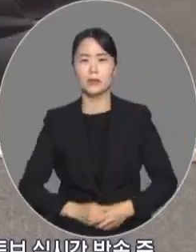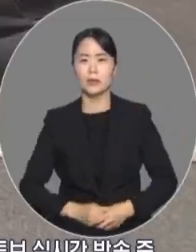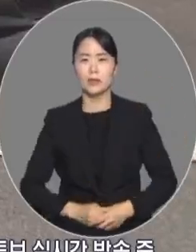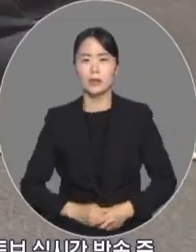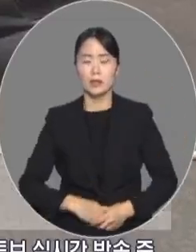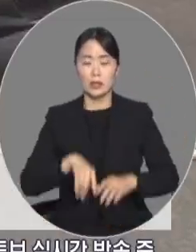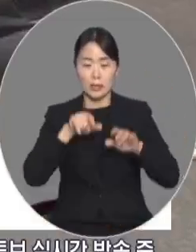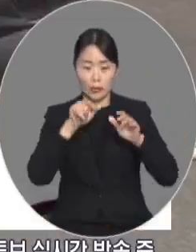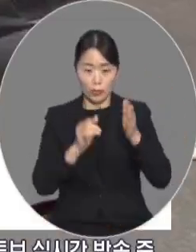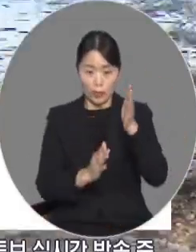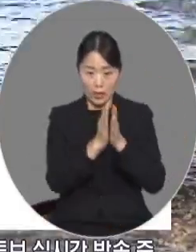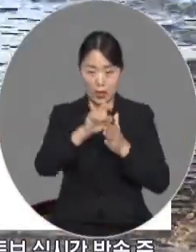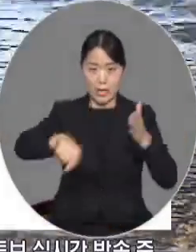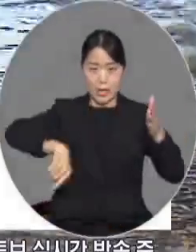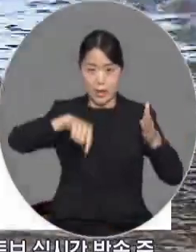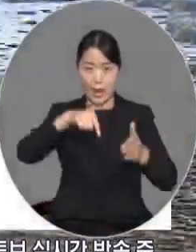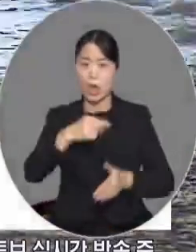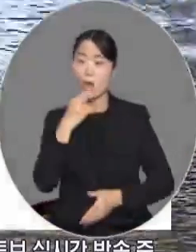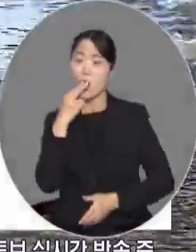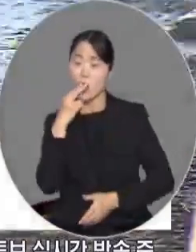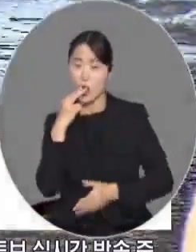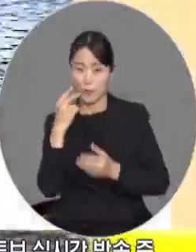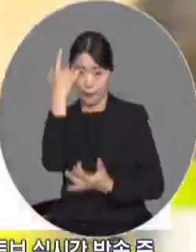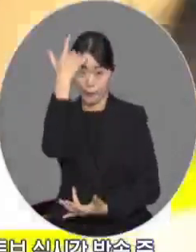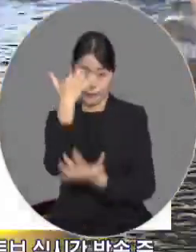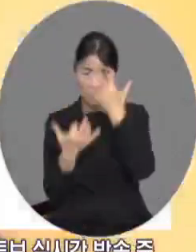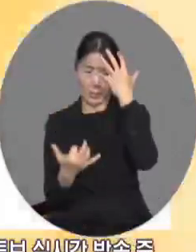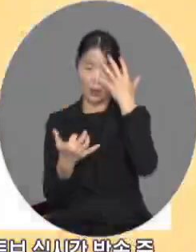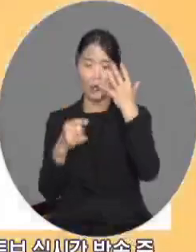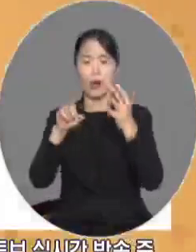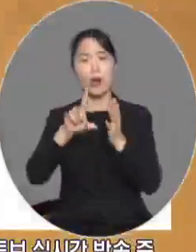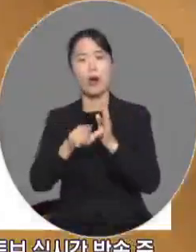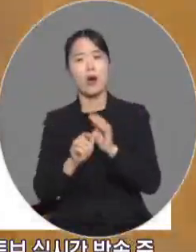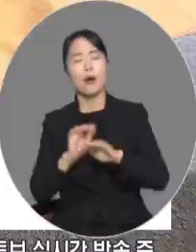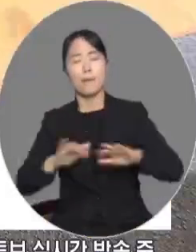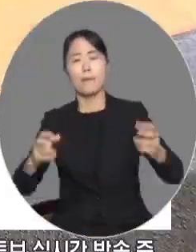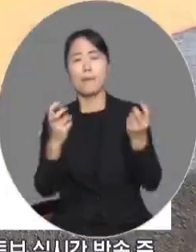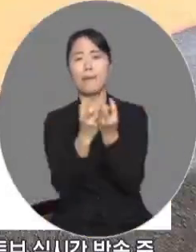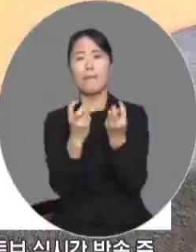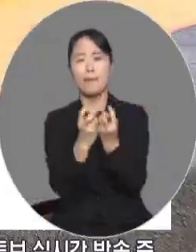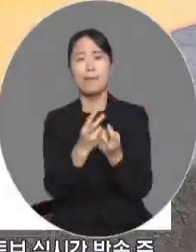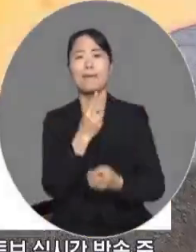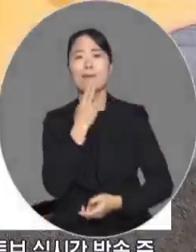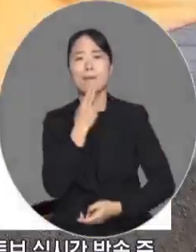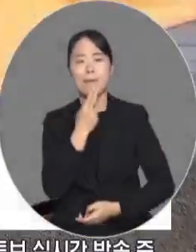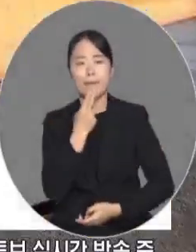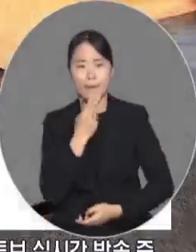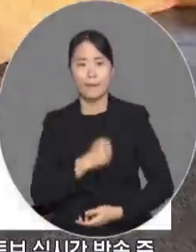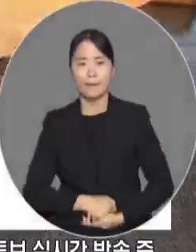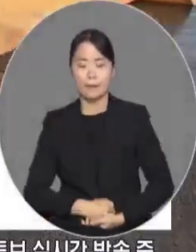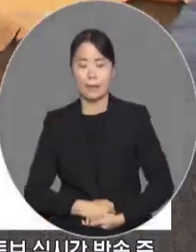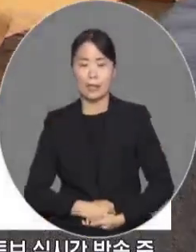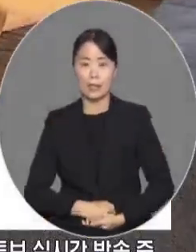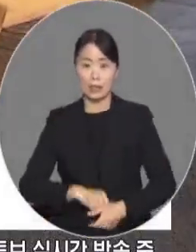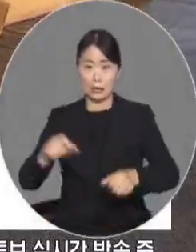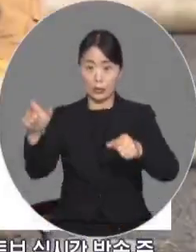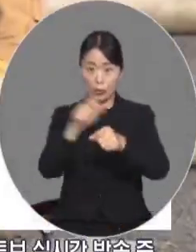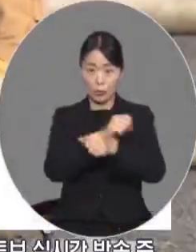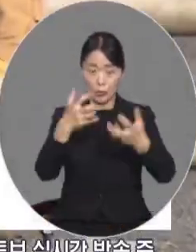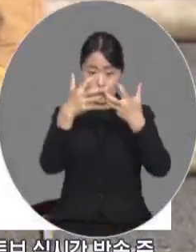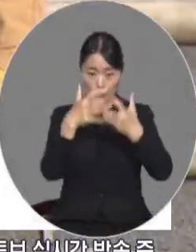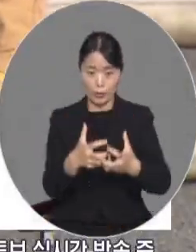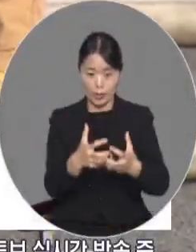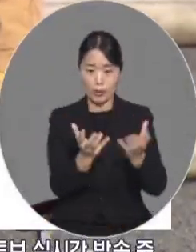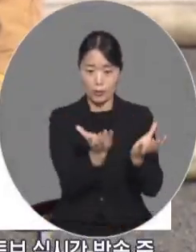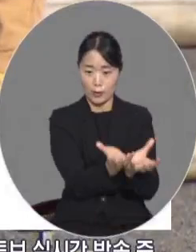이번처럼 도심에서 배터리 화재가 날 경우 말 그대로 속수무책입니다. 이동형 수조 등 특수 장비를 사용하는